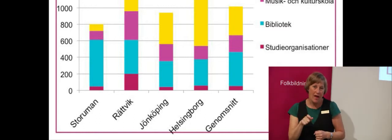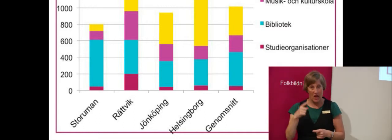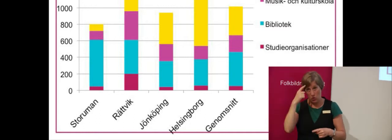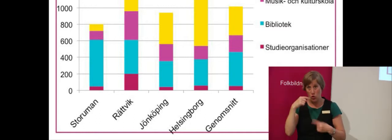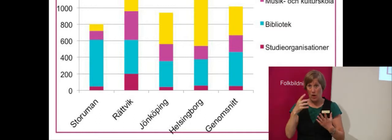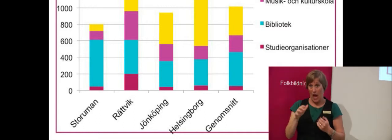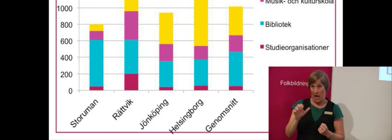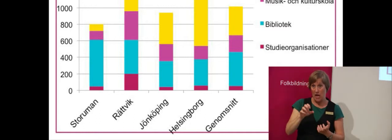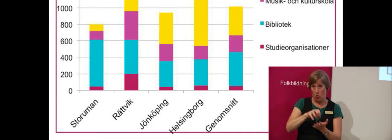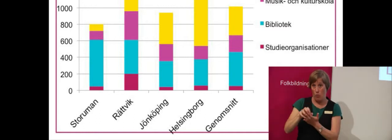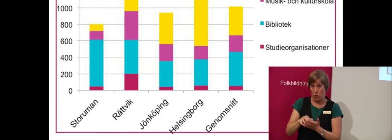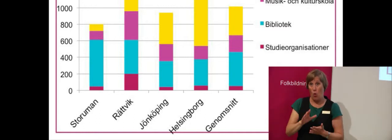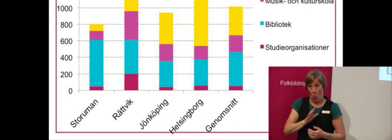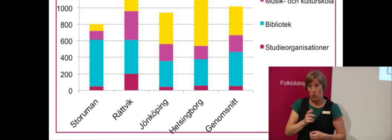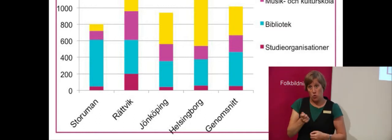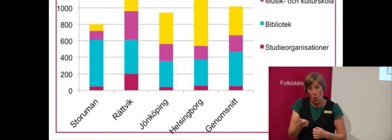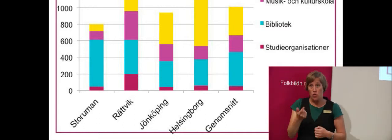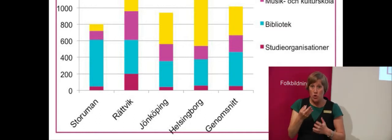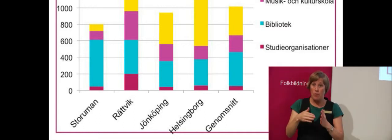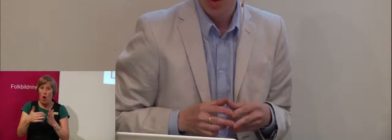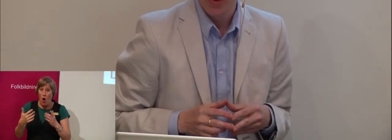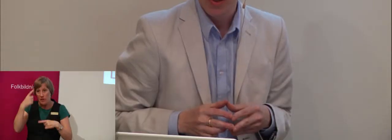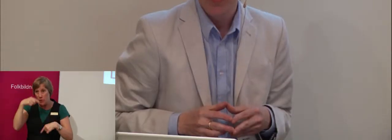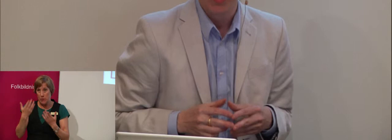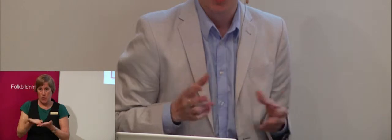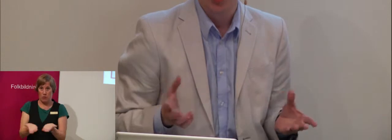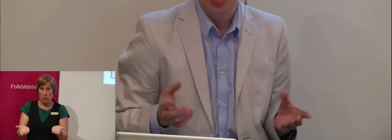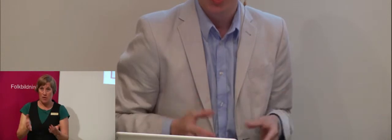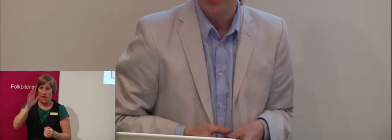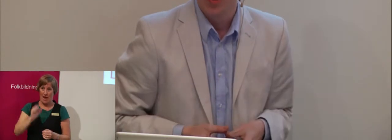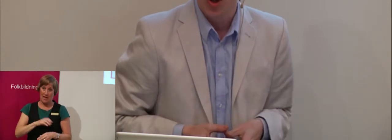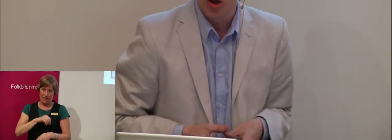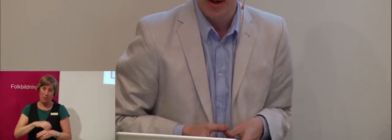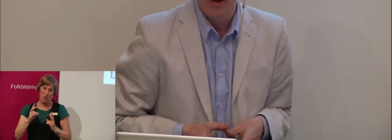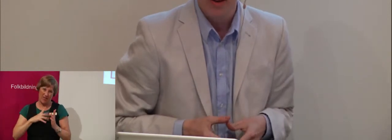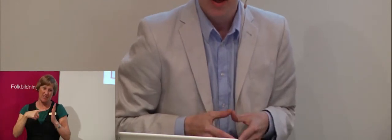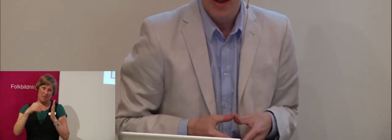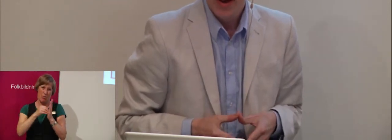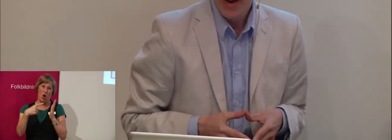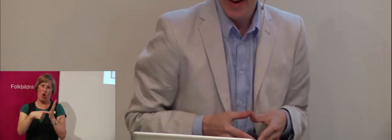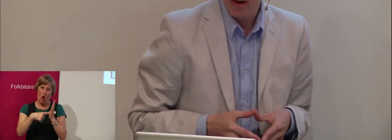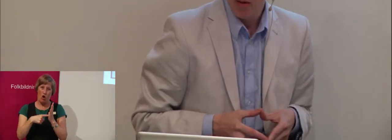en grundbult i kommunernas kulturutbud överallt i Sverige. Det är också lagstadgat att de ska ha det.